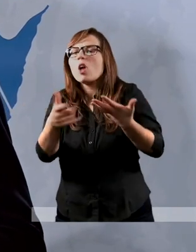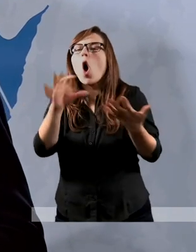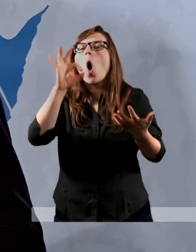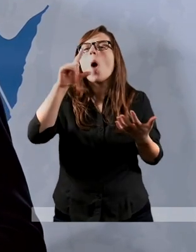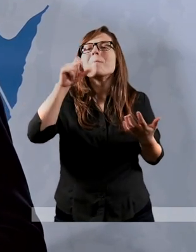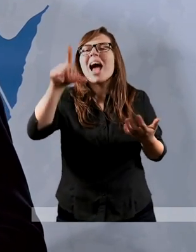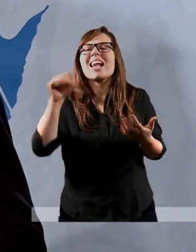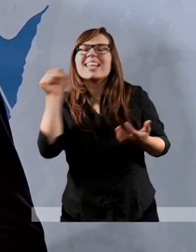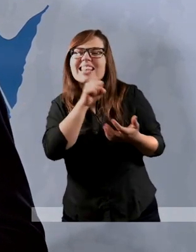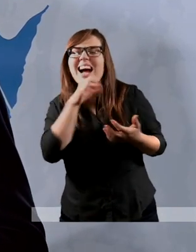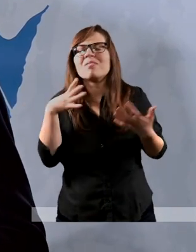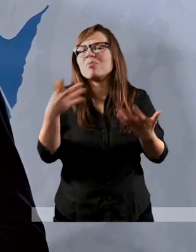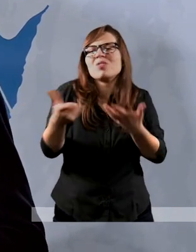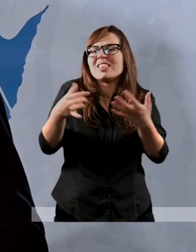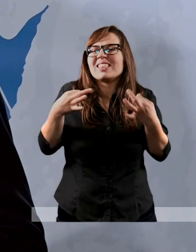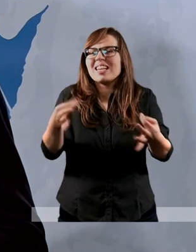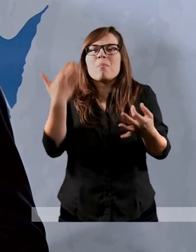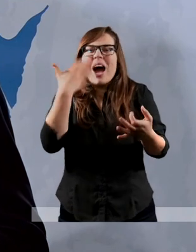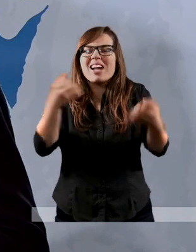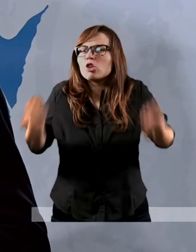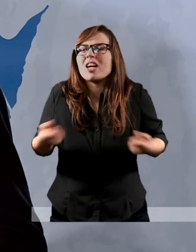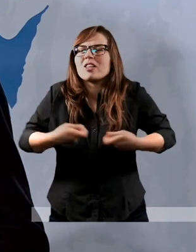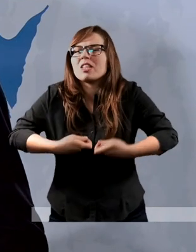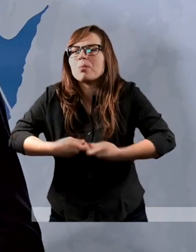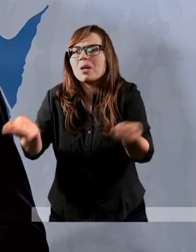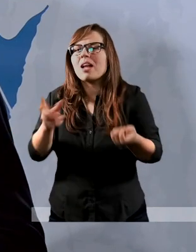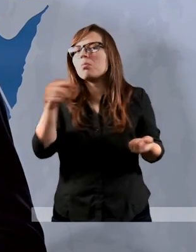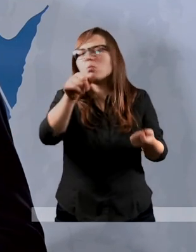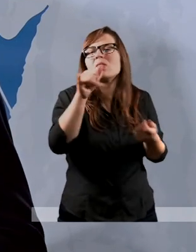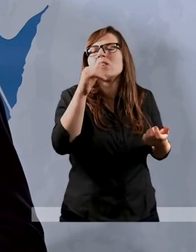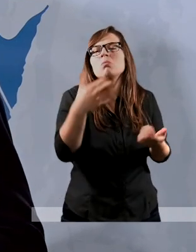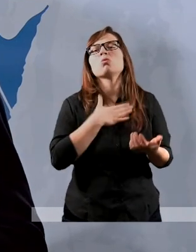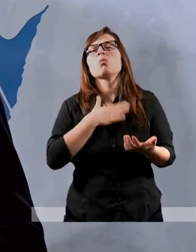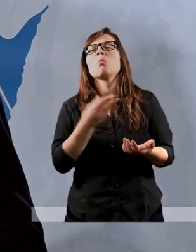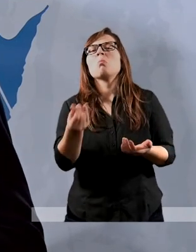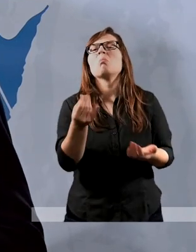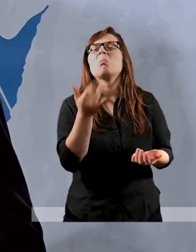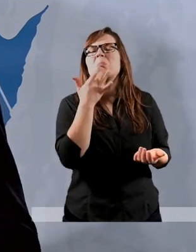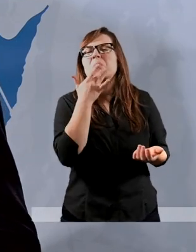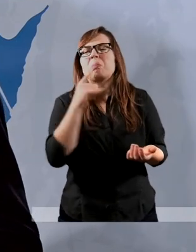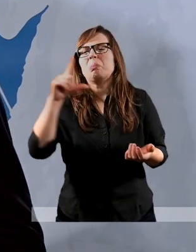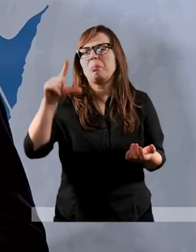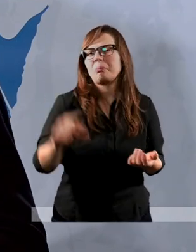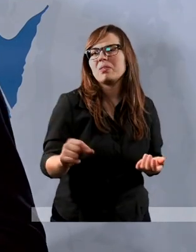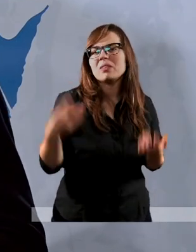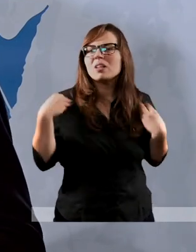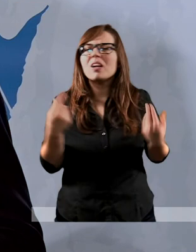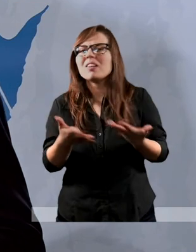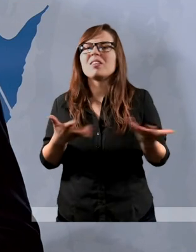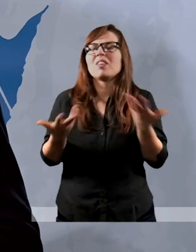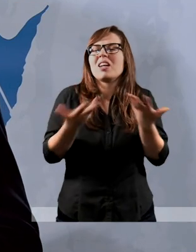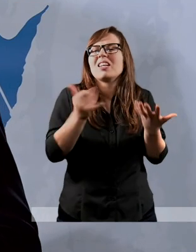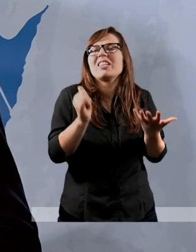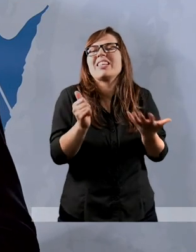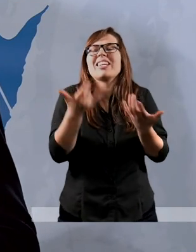Opel, więc sprzedać taki samochód jest bardzo ciężko, bo nie dostanie się za to jakichś wielkich pieniędzy, więc myślałem, żeby go